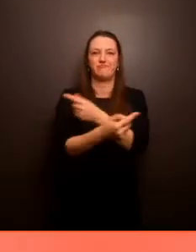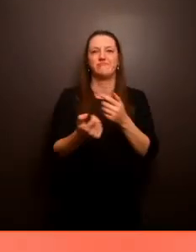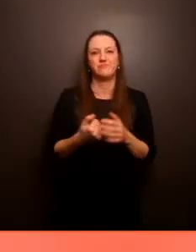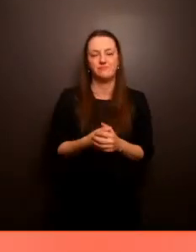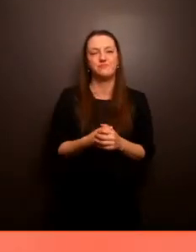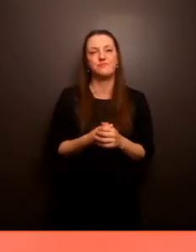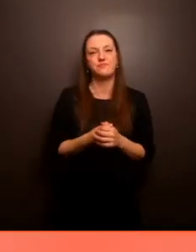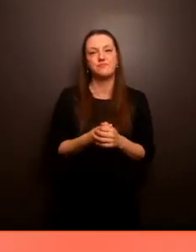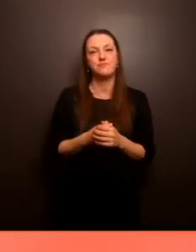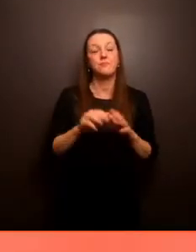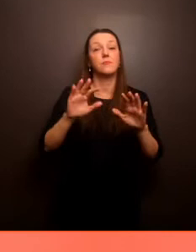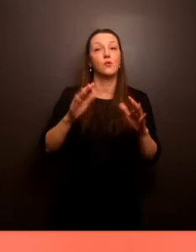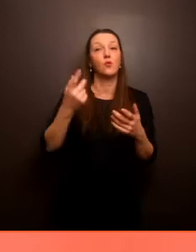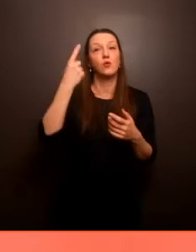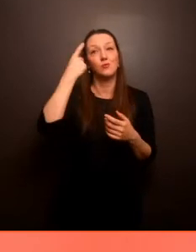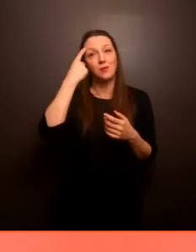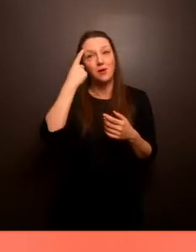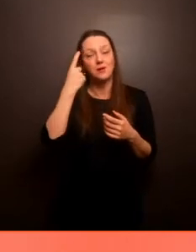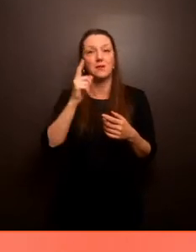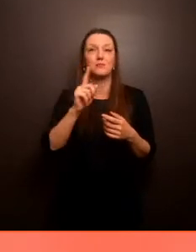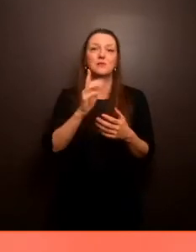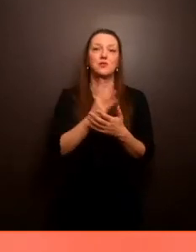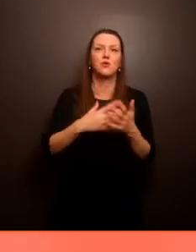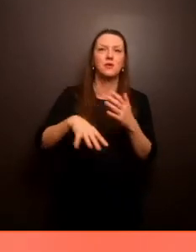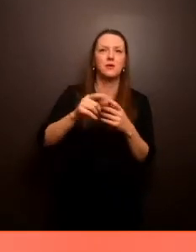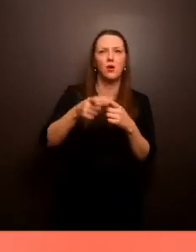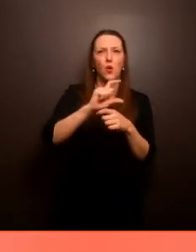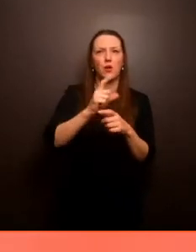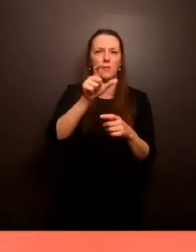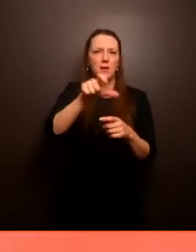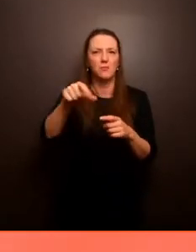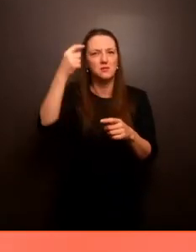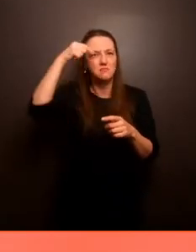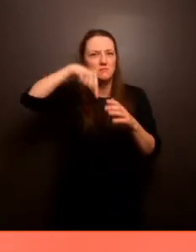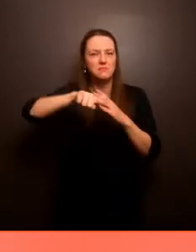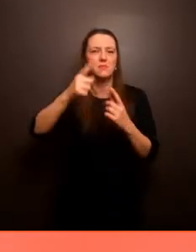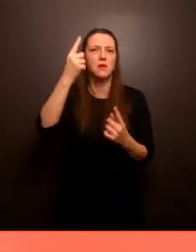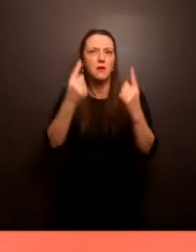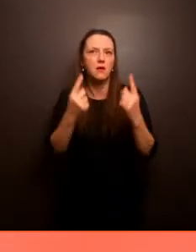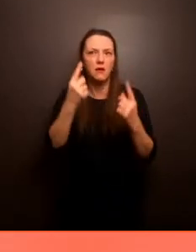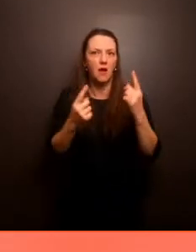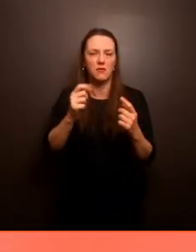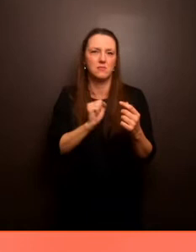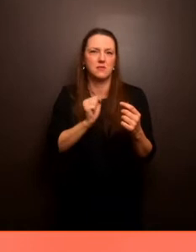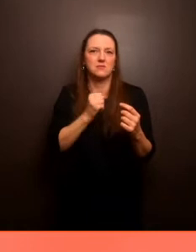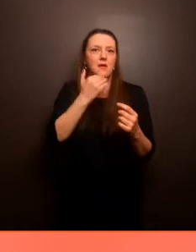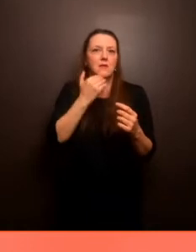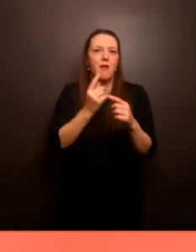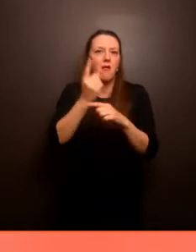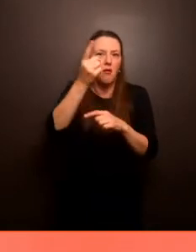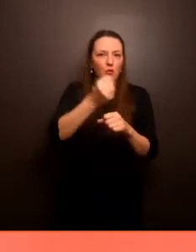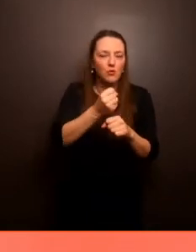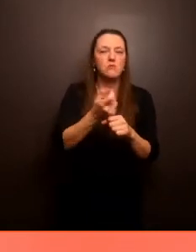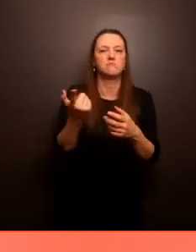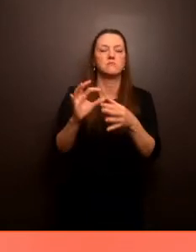Ja kui mõeldagi sellele, et mis see reservatsioon on või mis see kõige suurem kõhklus on, on see seotud produktiivsusega. Ja siingi